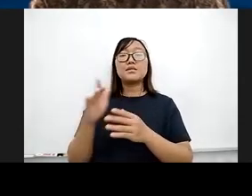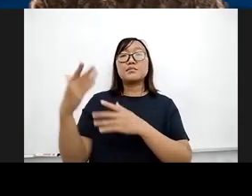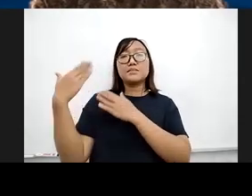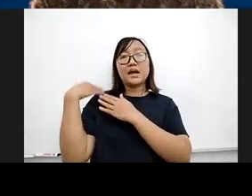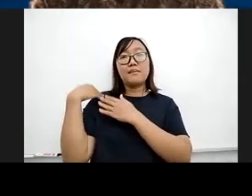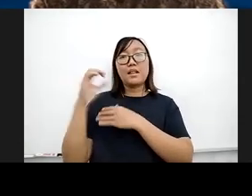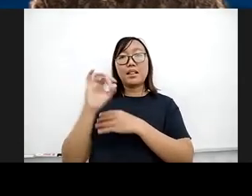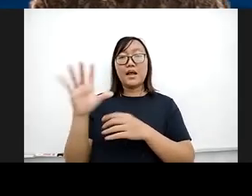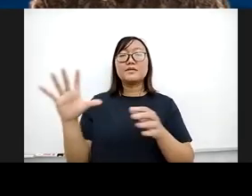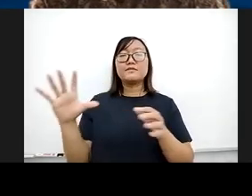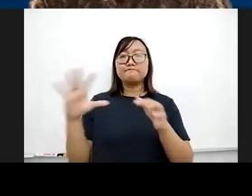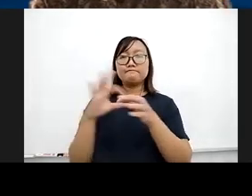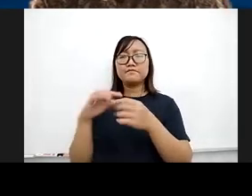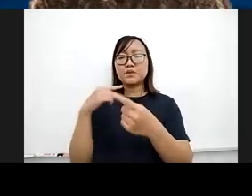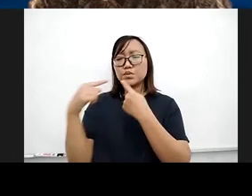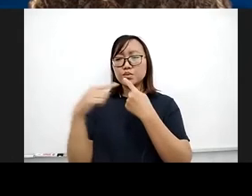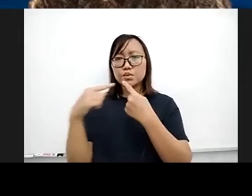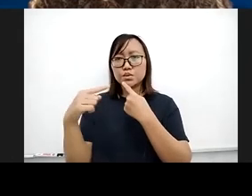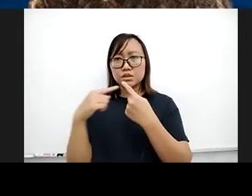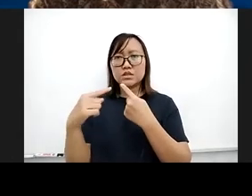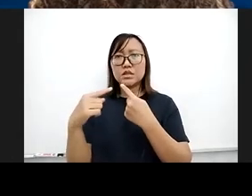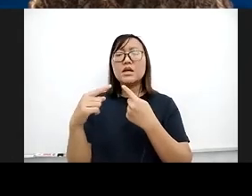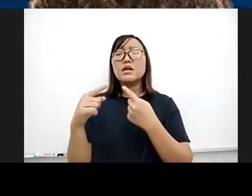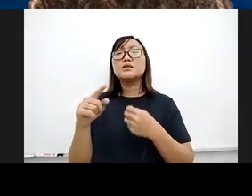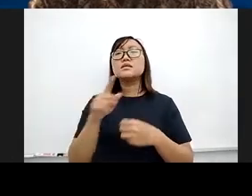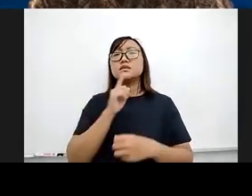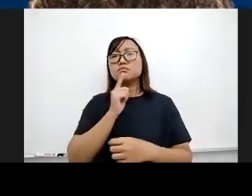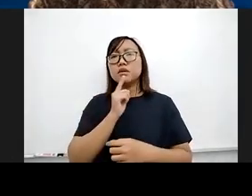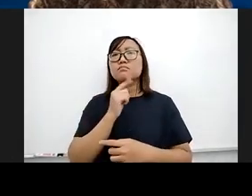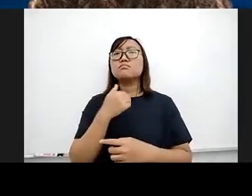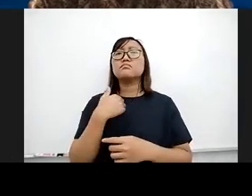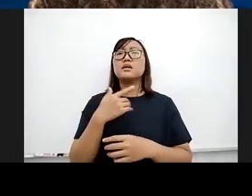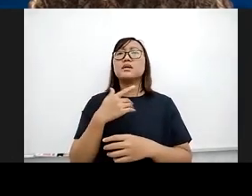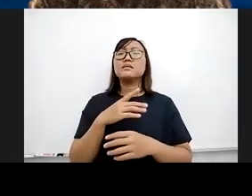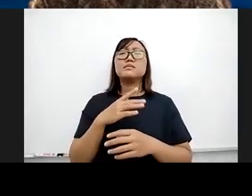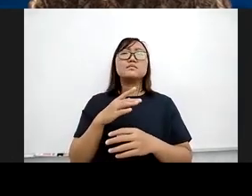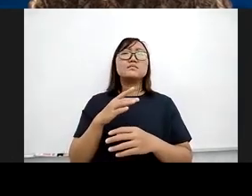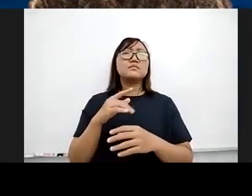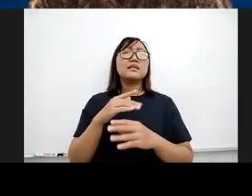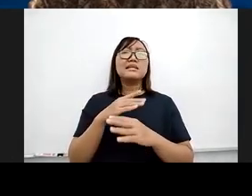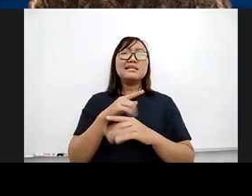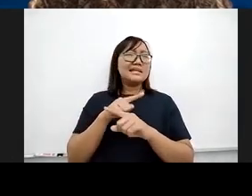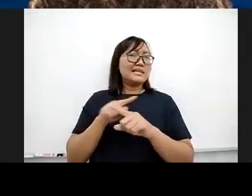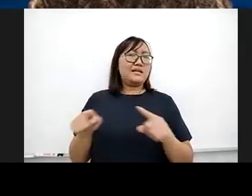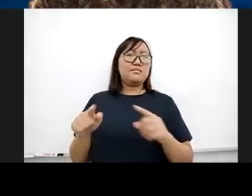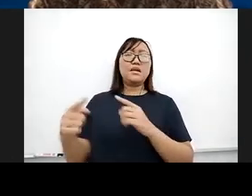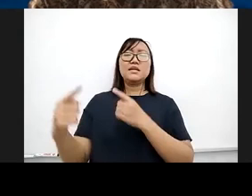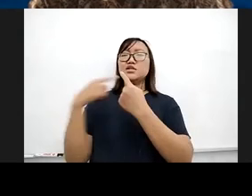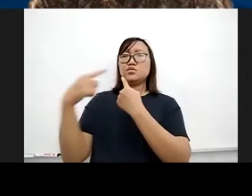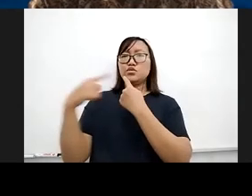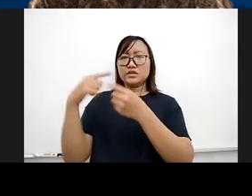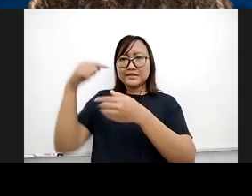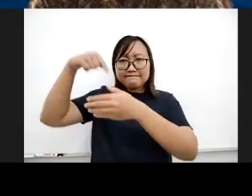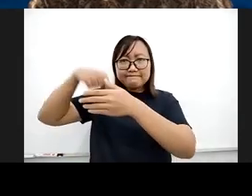karena kami menyadari sepenuhnya bahwa tanpa sebuah konsultasi yang intensif dan mendalam dengan